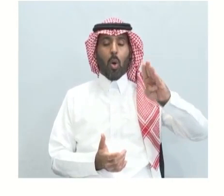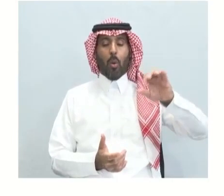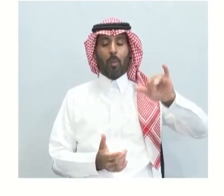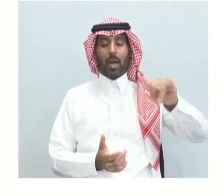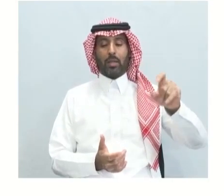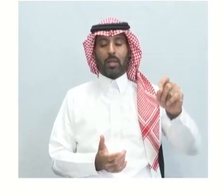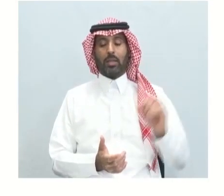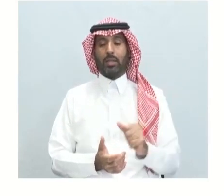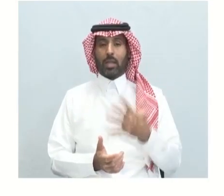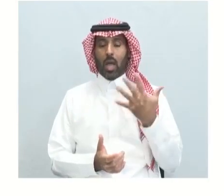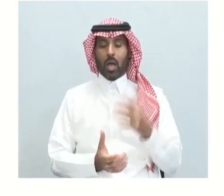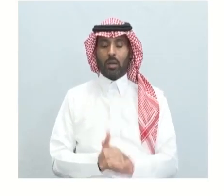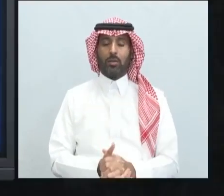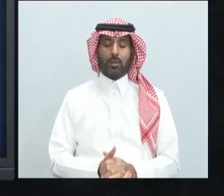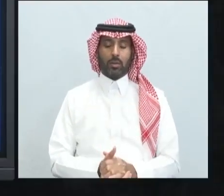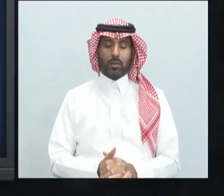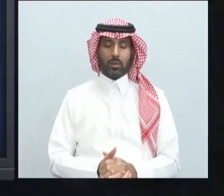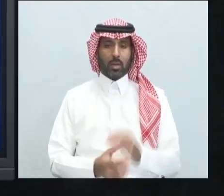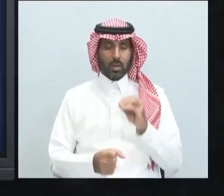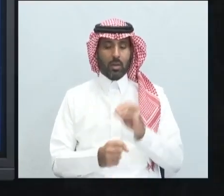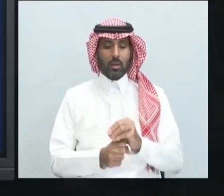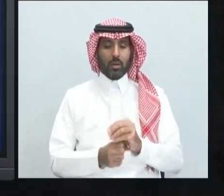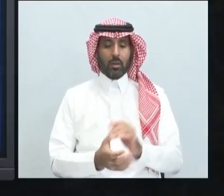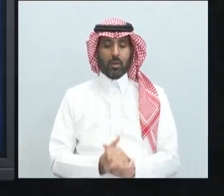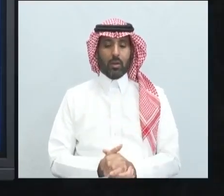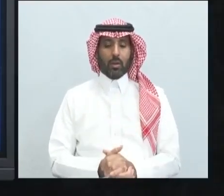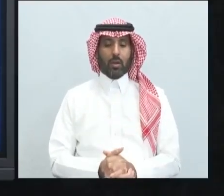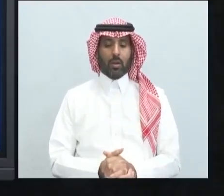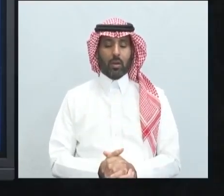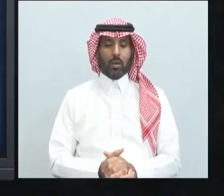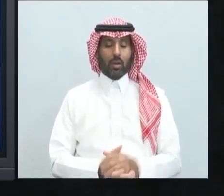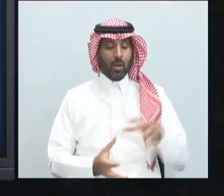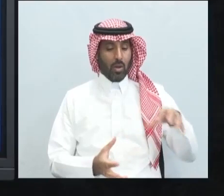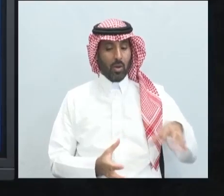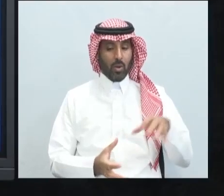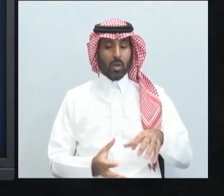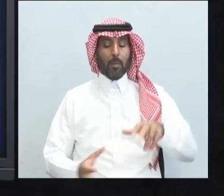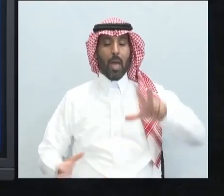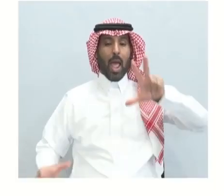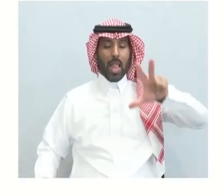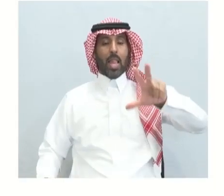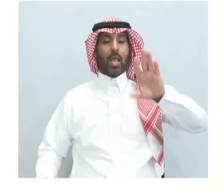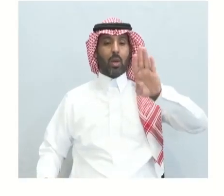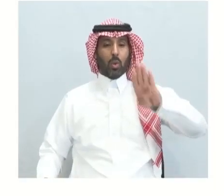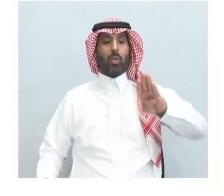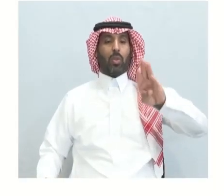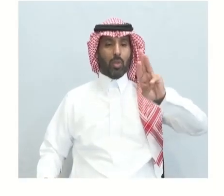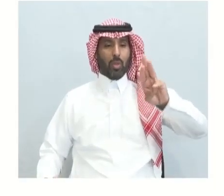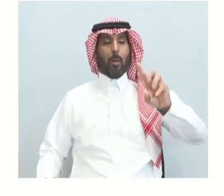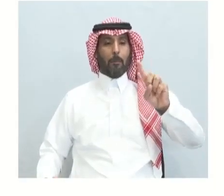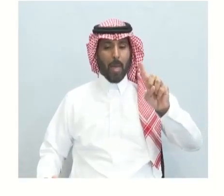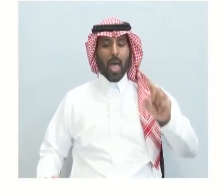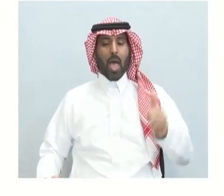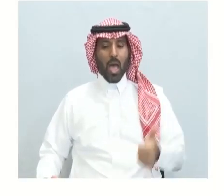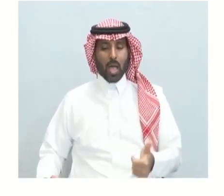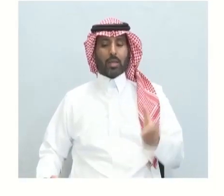خامسا اعزائي الطلبه دعونا نتعرف سويا على اقليم الكثبان الرمليه